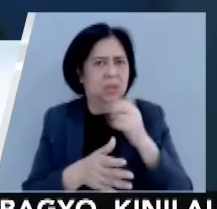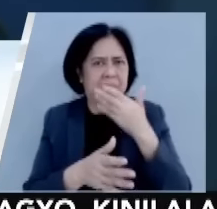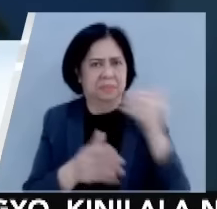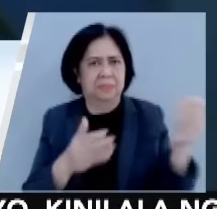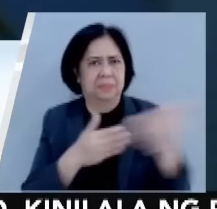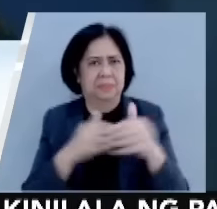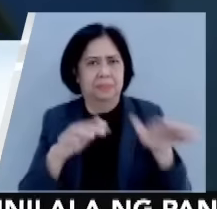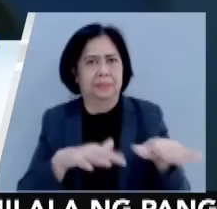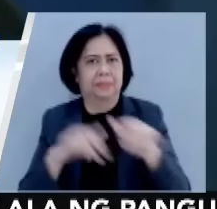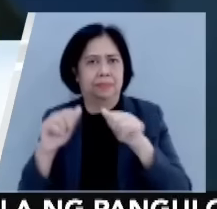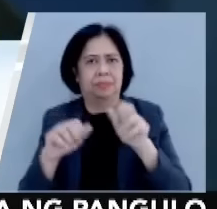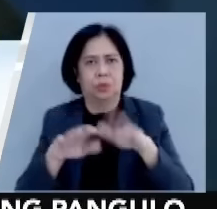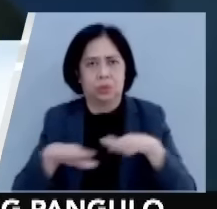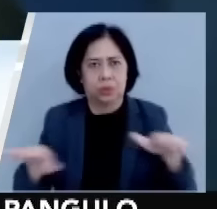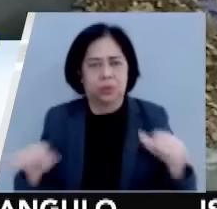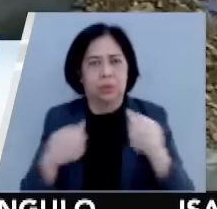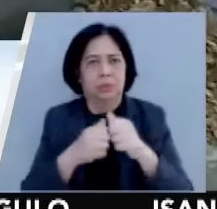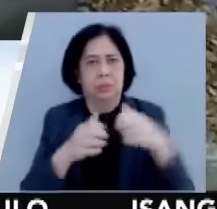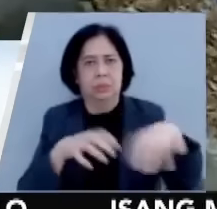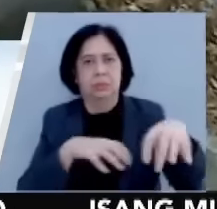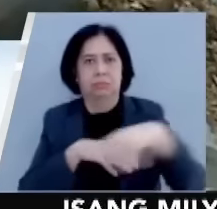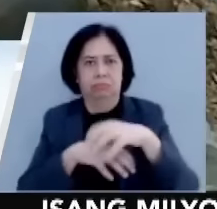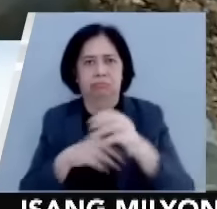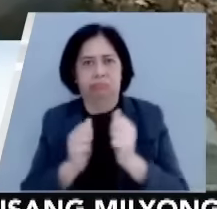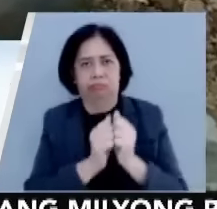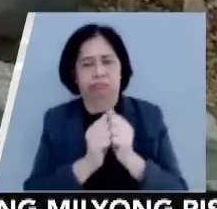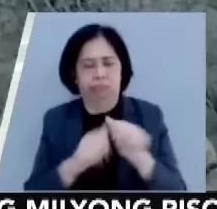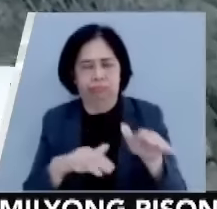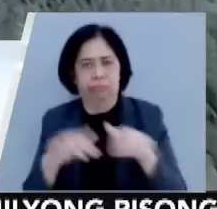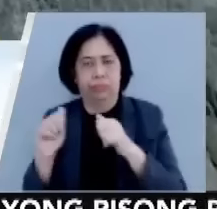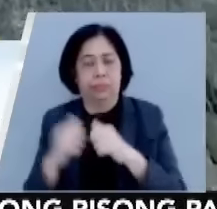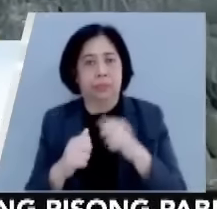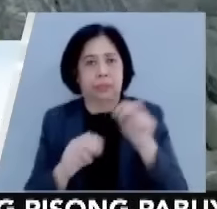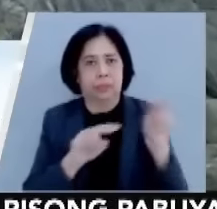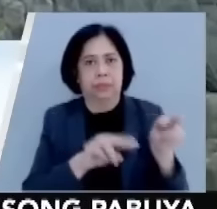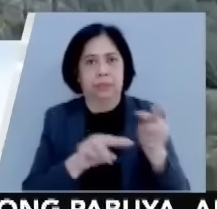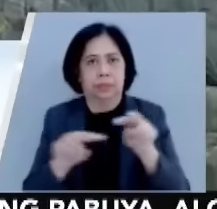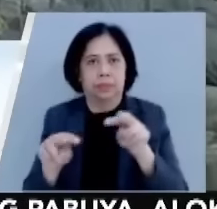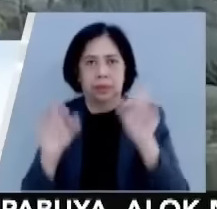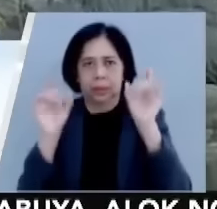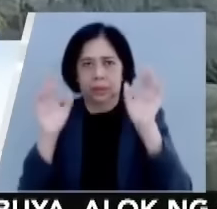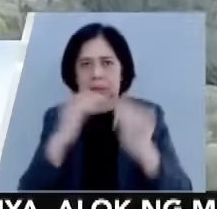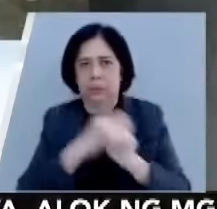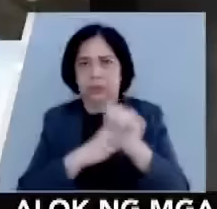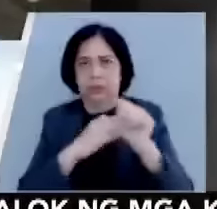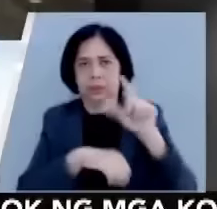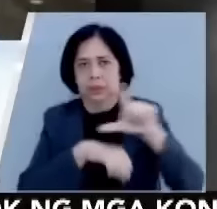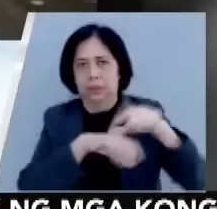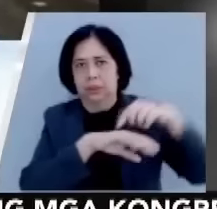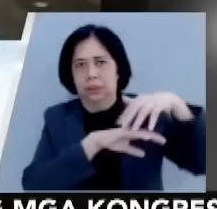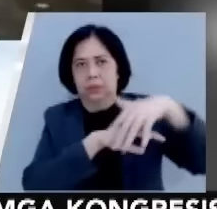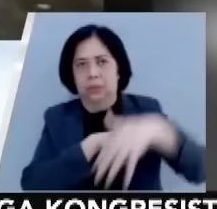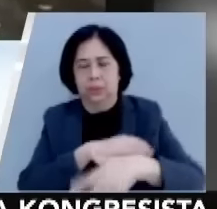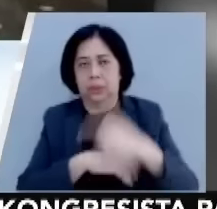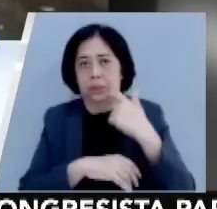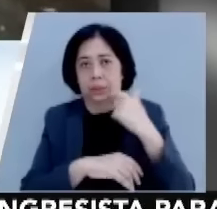bata, pati mga kapitbahay namin. Isa rin sa mga binantayan ng mga lugar na delikado sa pagguho ng lupa. Kaninang madaling